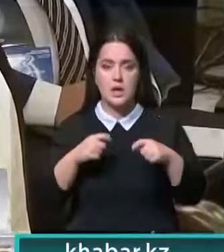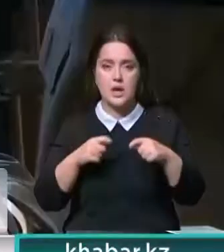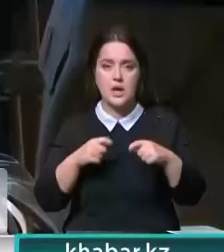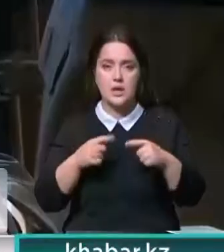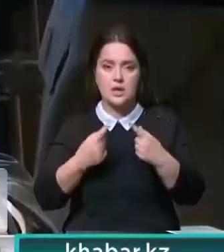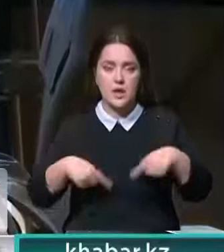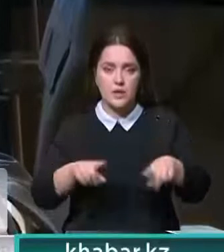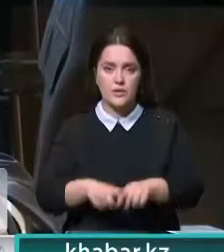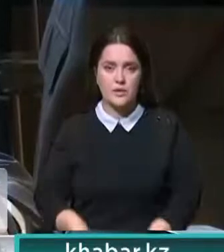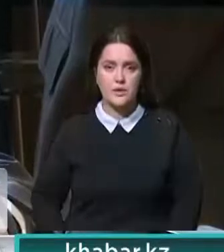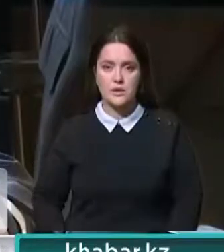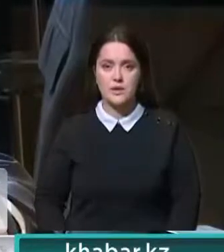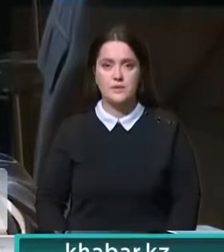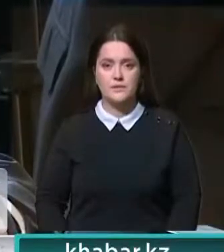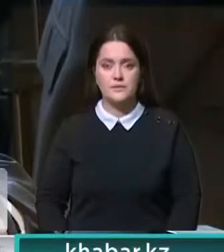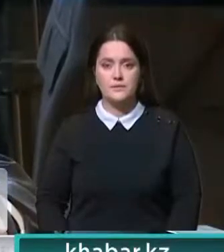Союза.